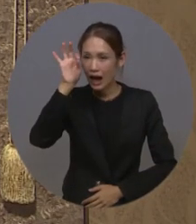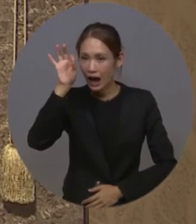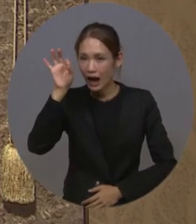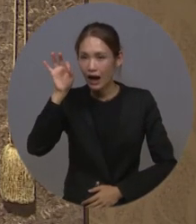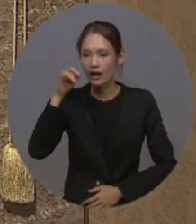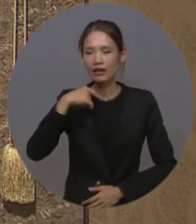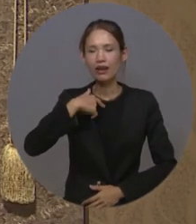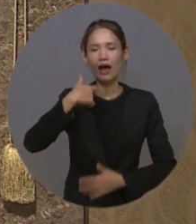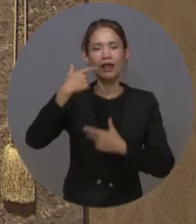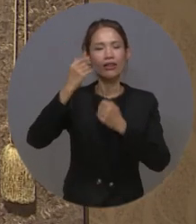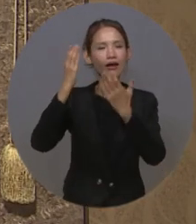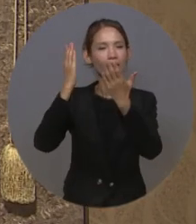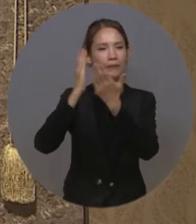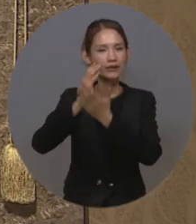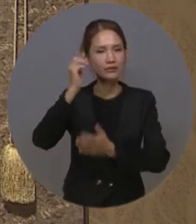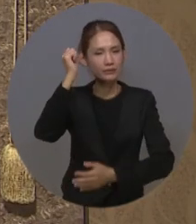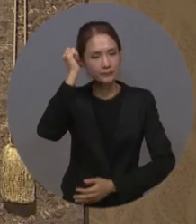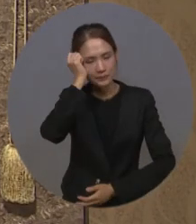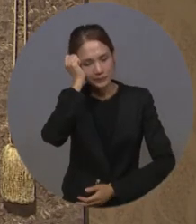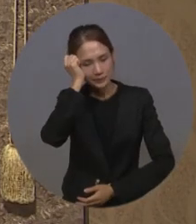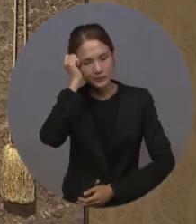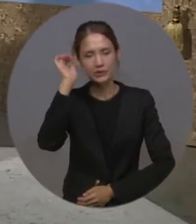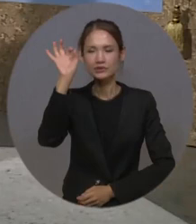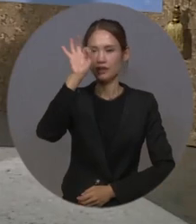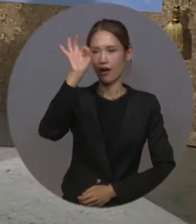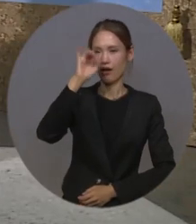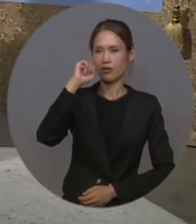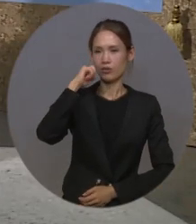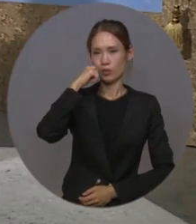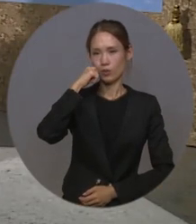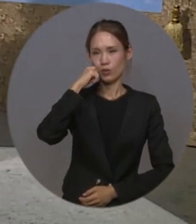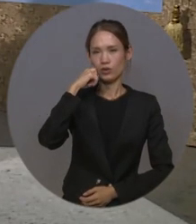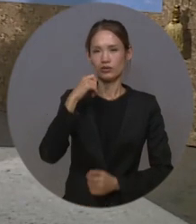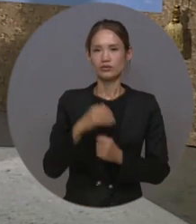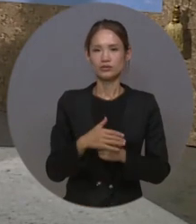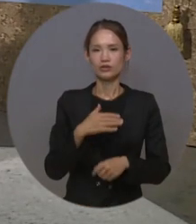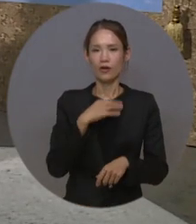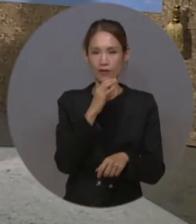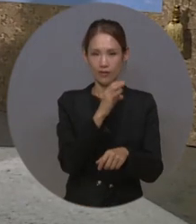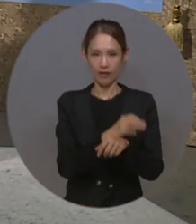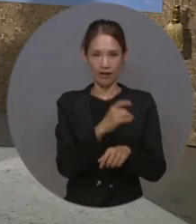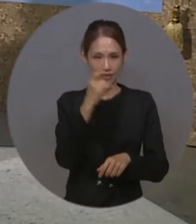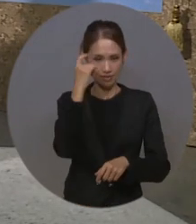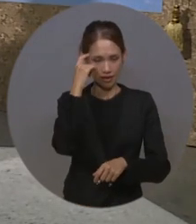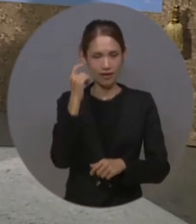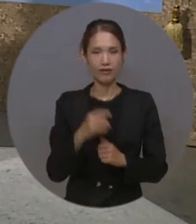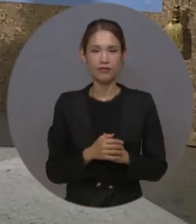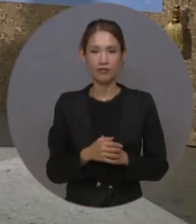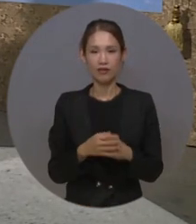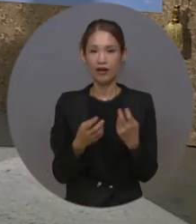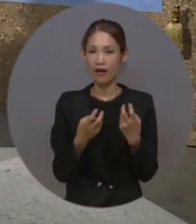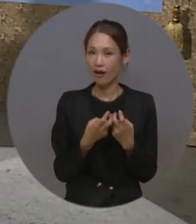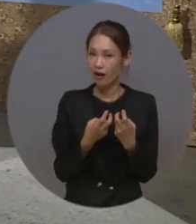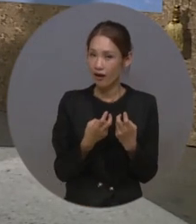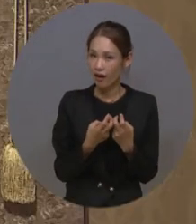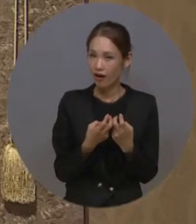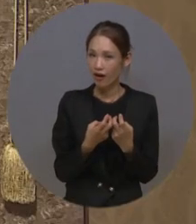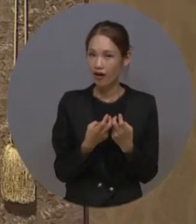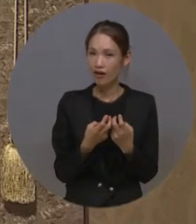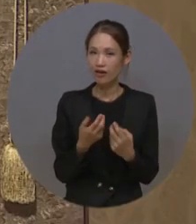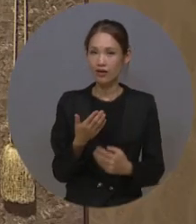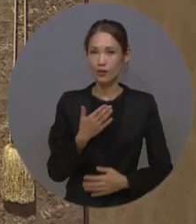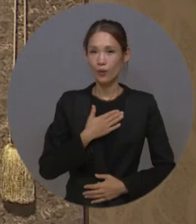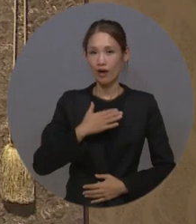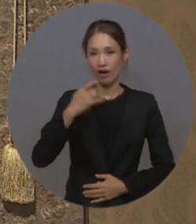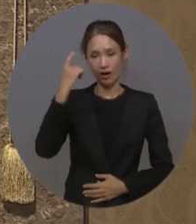베개를 찾기가 상당히 어렵습니다. 예. 그래서 저희는 간단하게 생각한 거죠. 어떻게요? 왜 나를